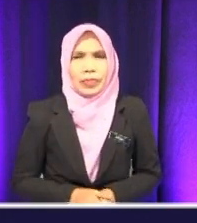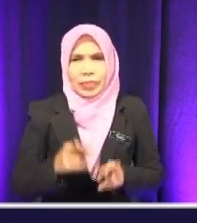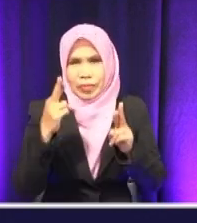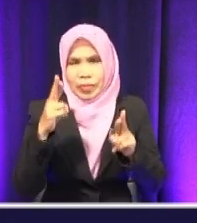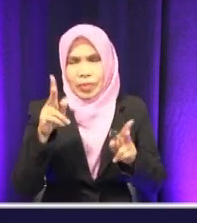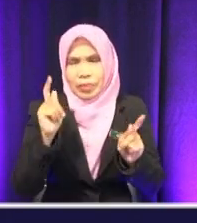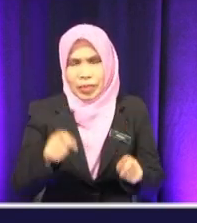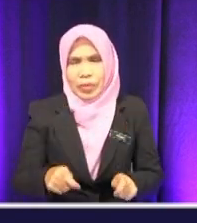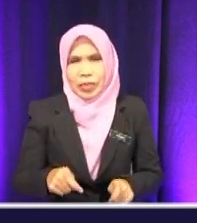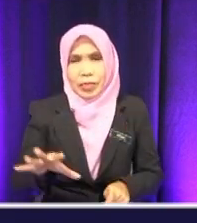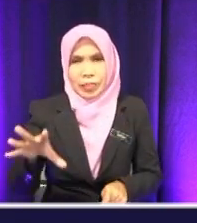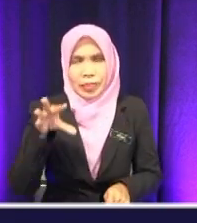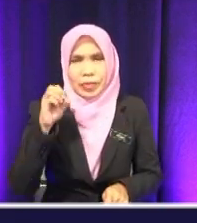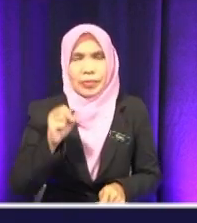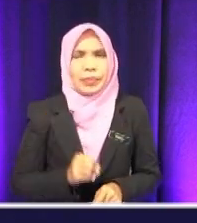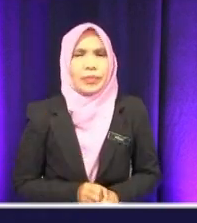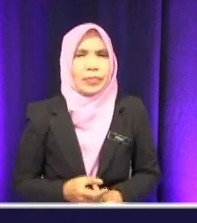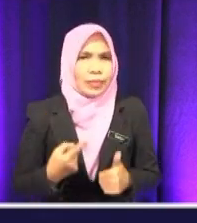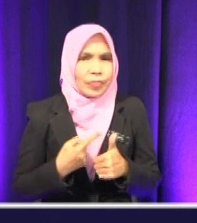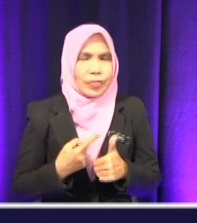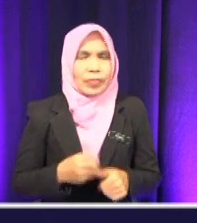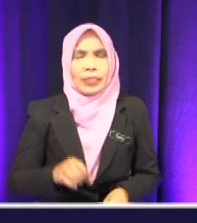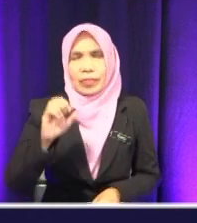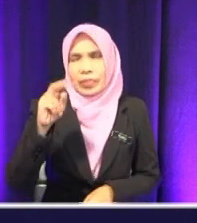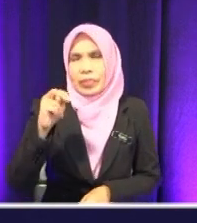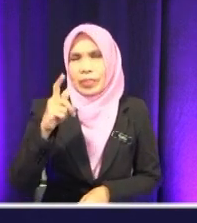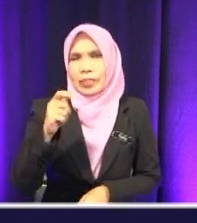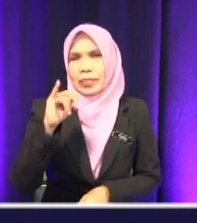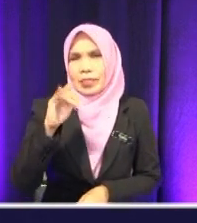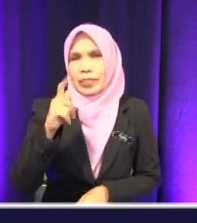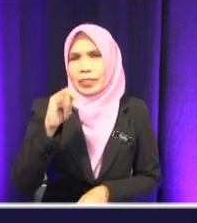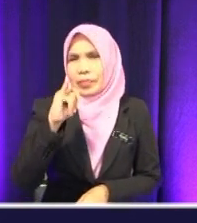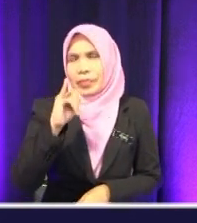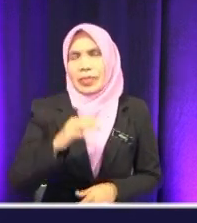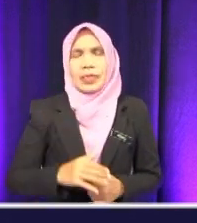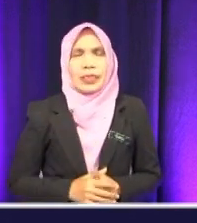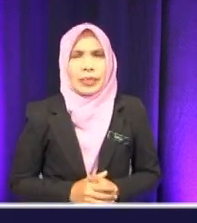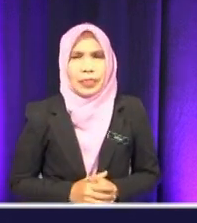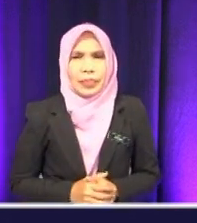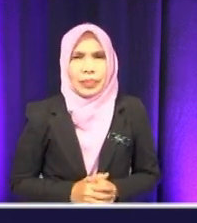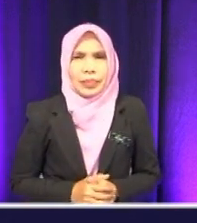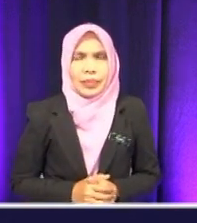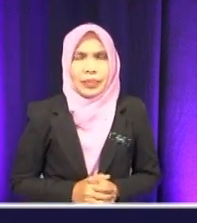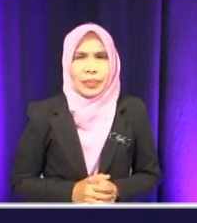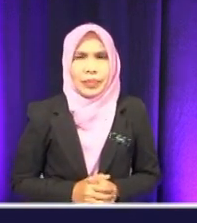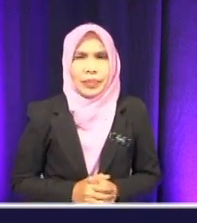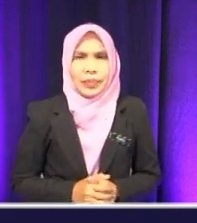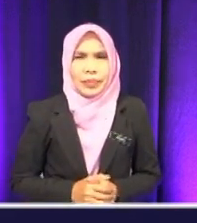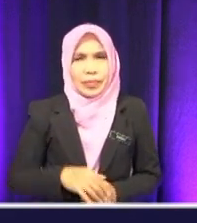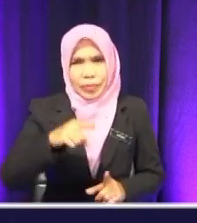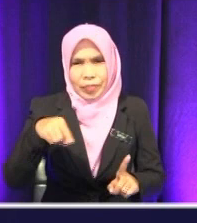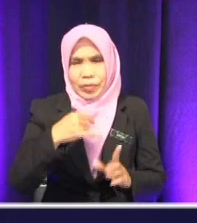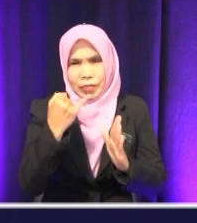pocarekan yaitu perkalian pertama NTT NTB hubungan kekadilan dan kunci primer bila